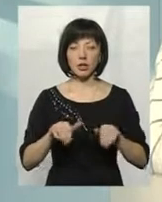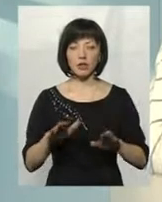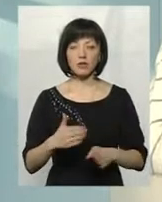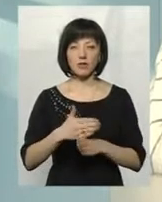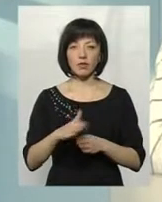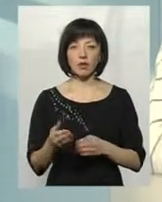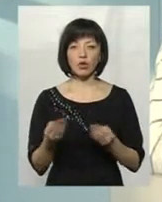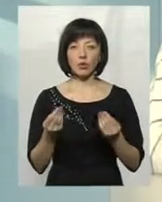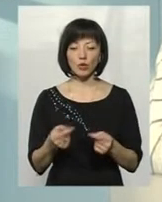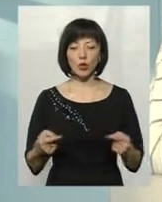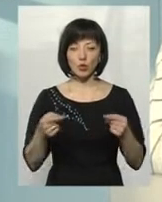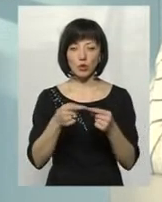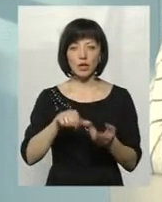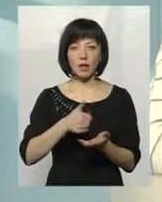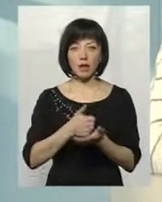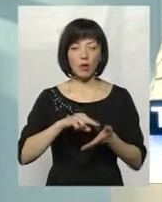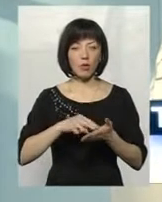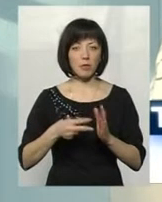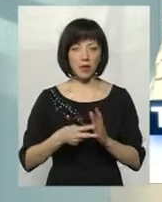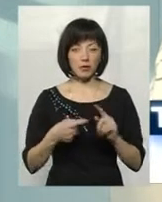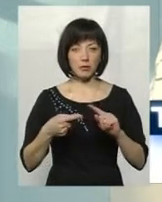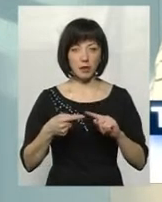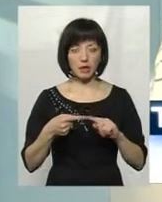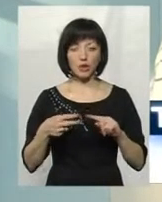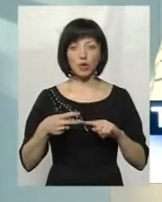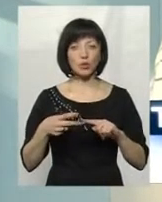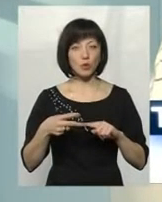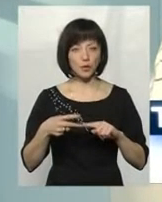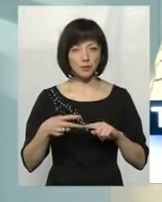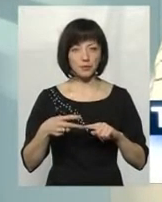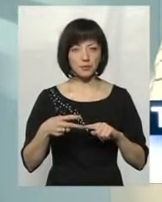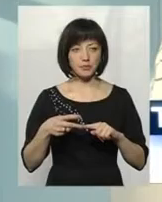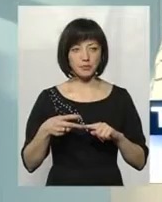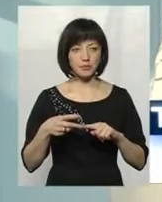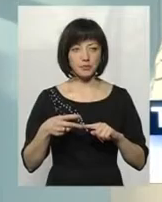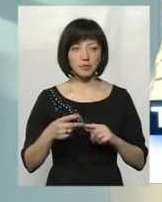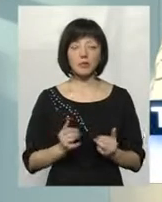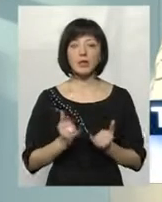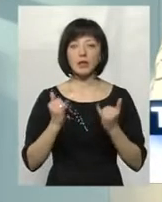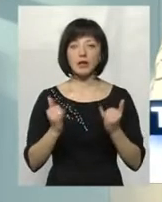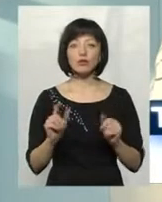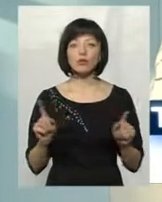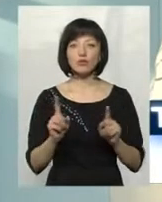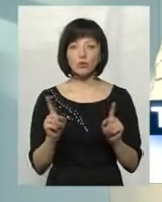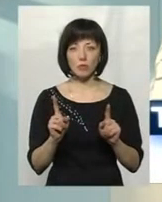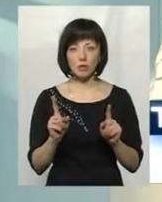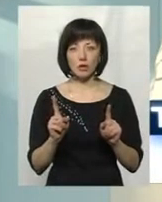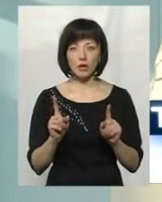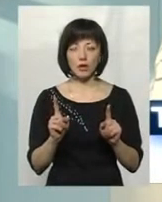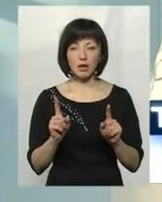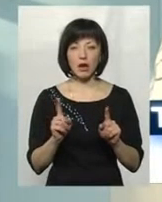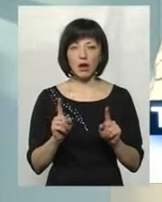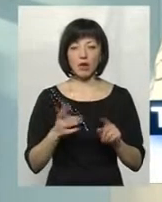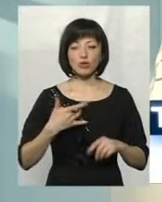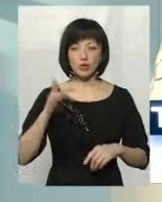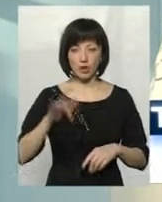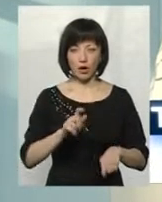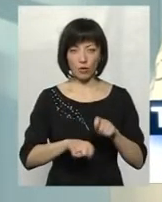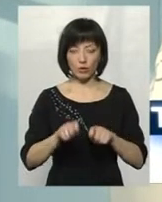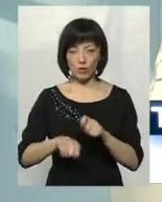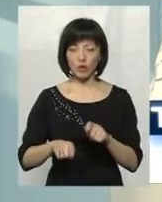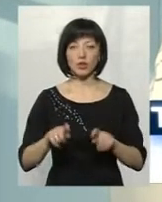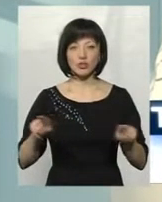для уточнення генерального плану. Це перше. Друге, для того, щоб контроль став жорсткішим, створюється нове